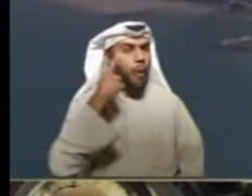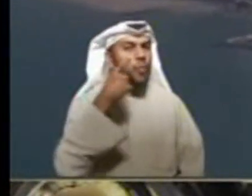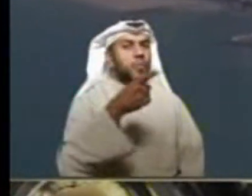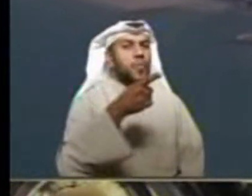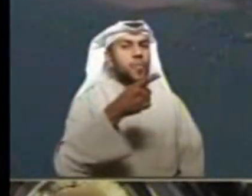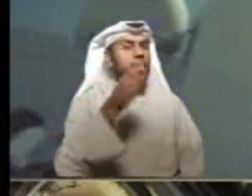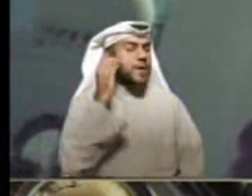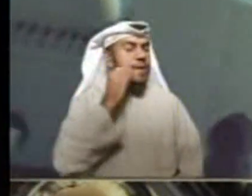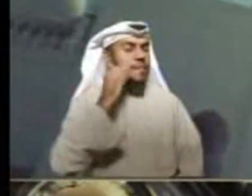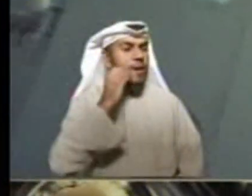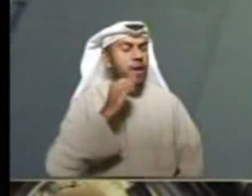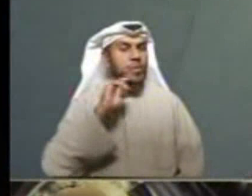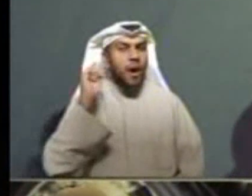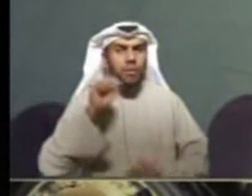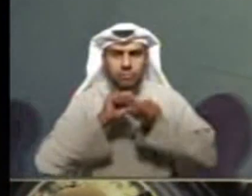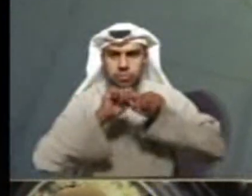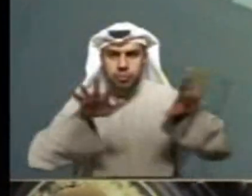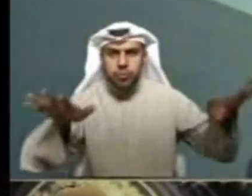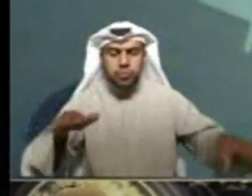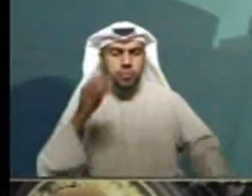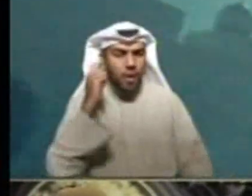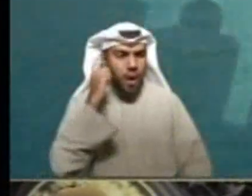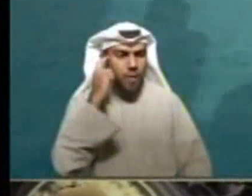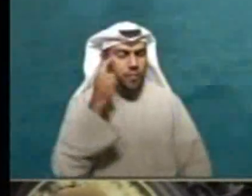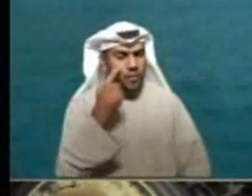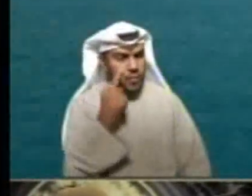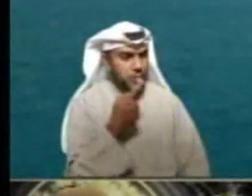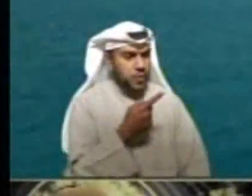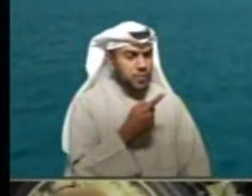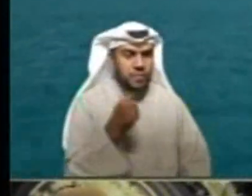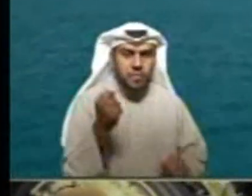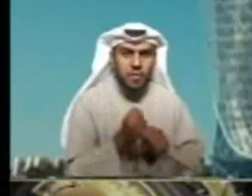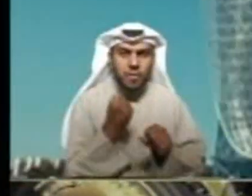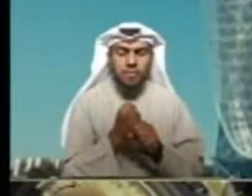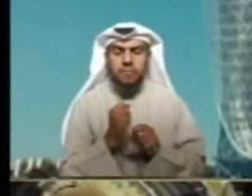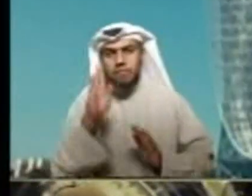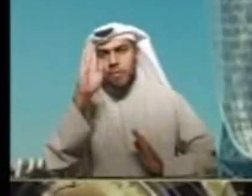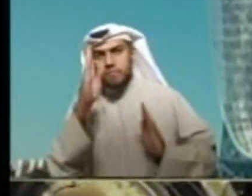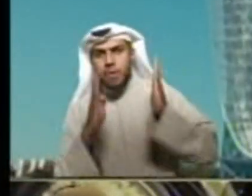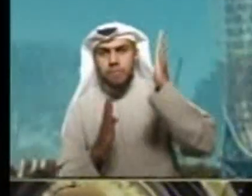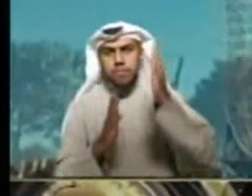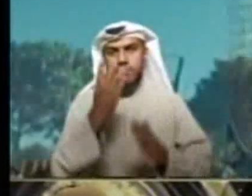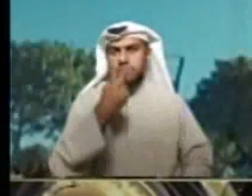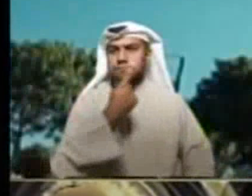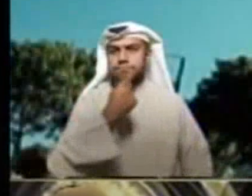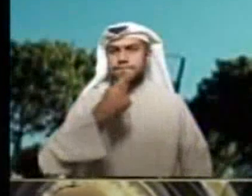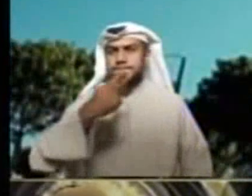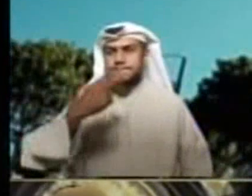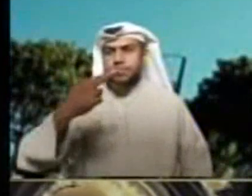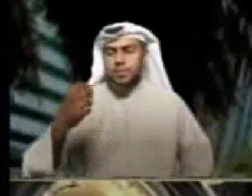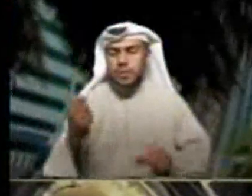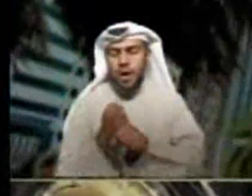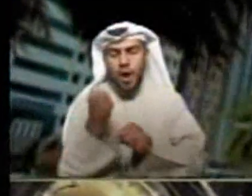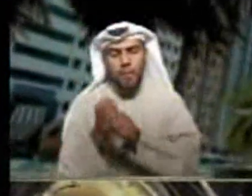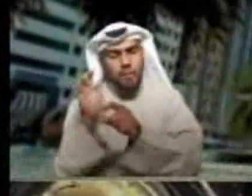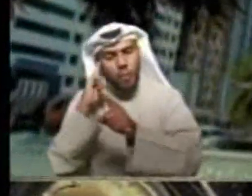إلى كافة شعوب العالم. فعبر بوابة الطموح سجلت دولة الإمارات العربية المتحدة الشقيقة